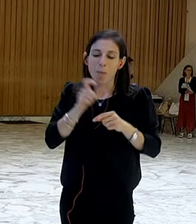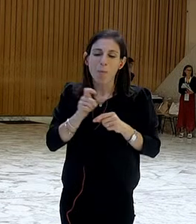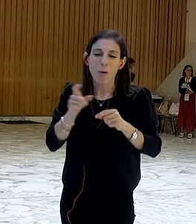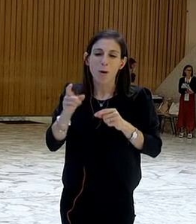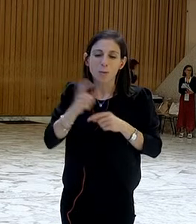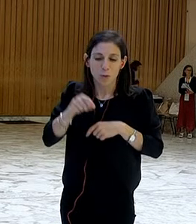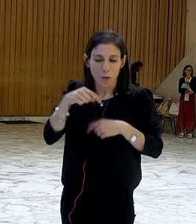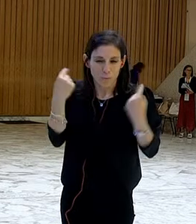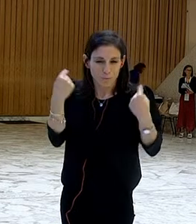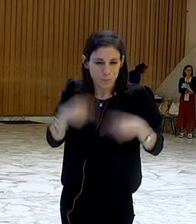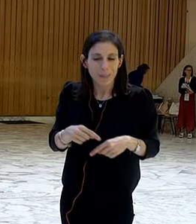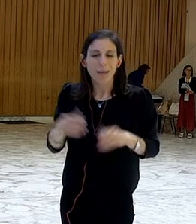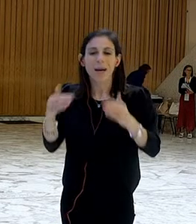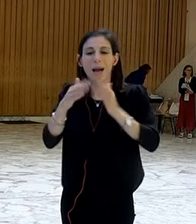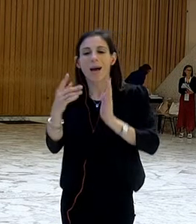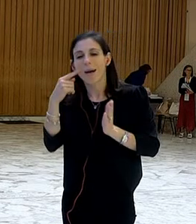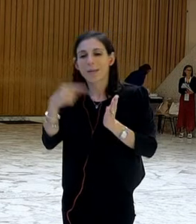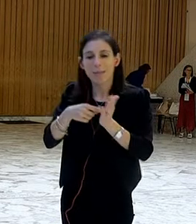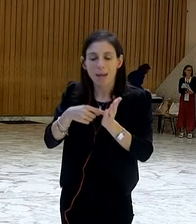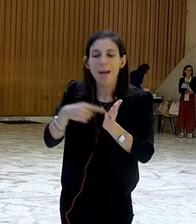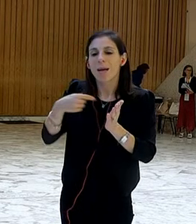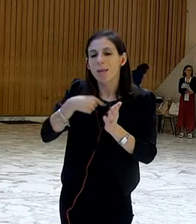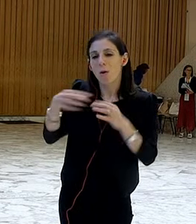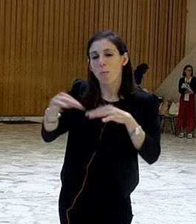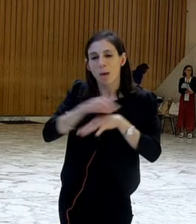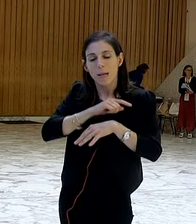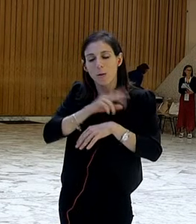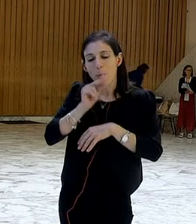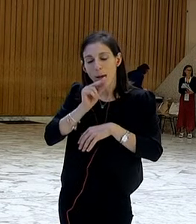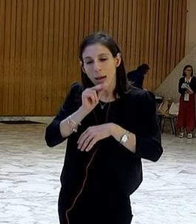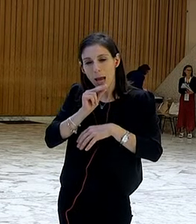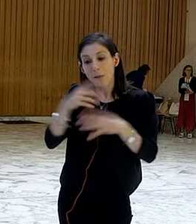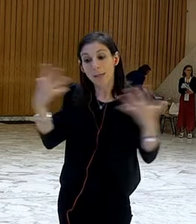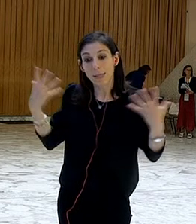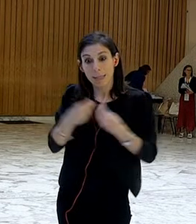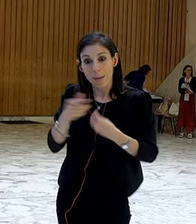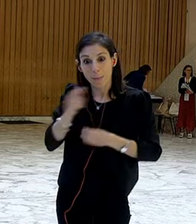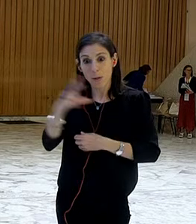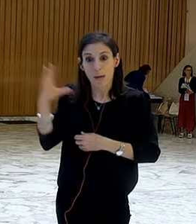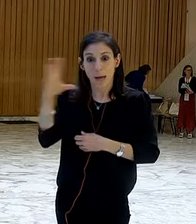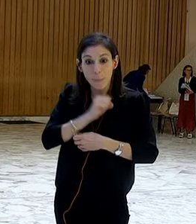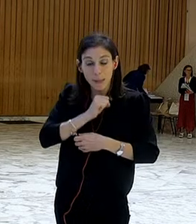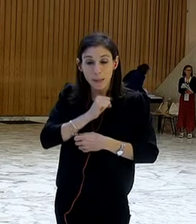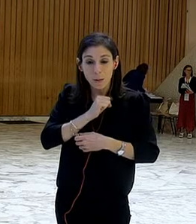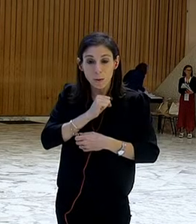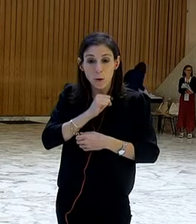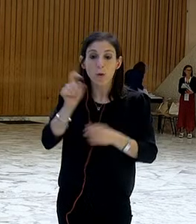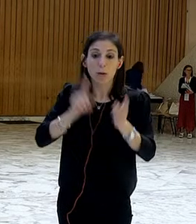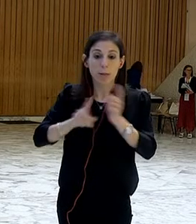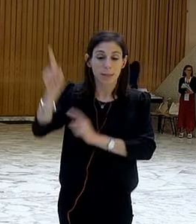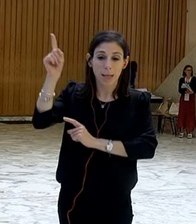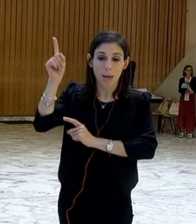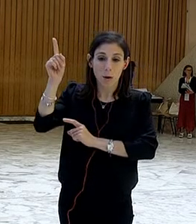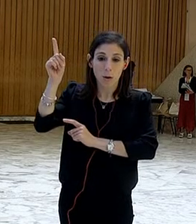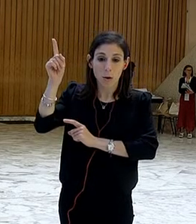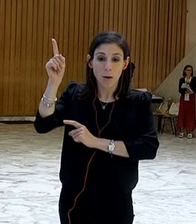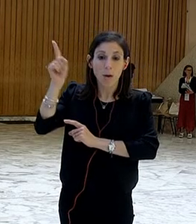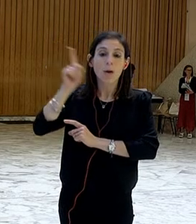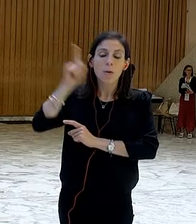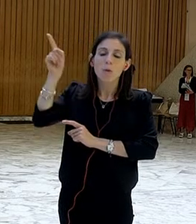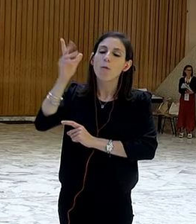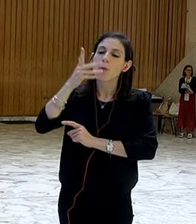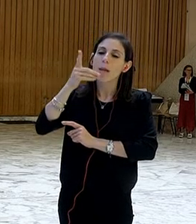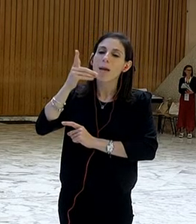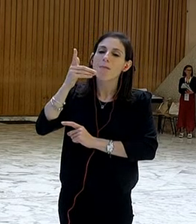moi aussi à Alexis et ensemble, nous avons compris que Dieu veut nous faire de nouveaux pas. Nous l'avons